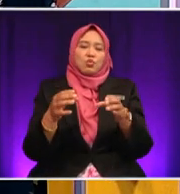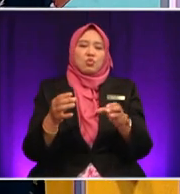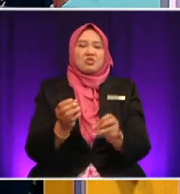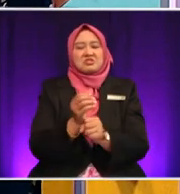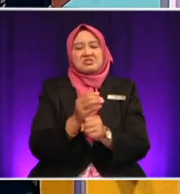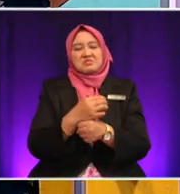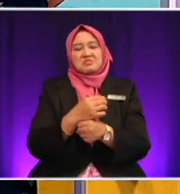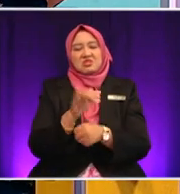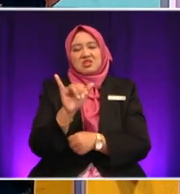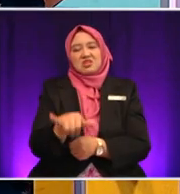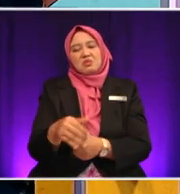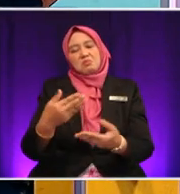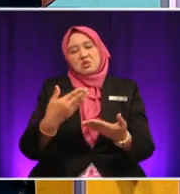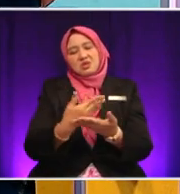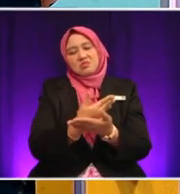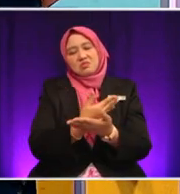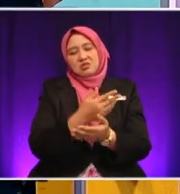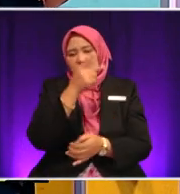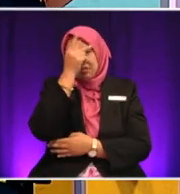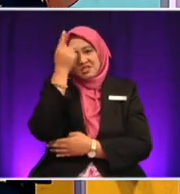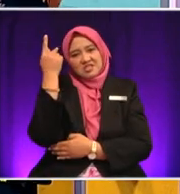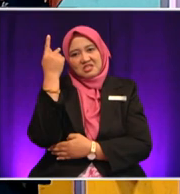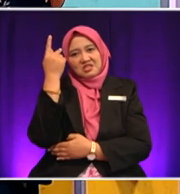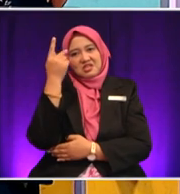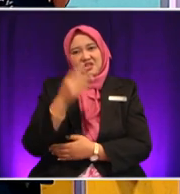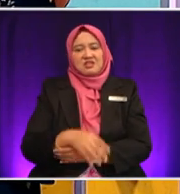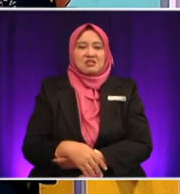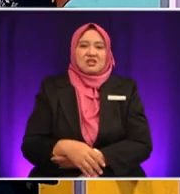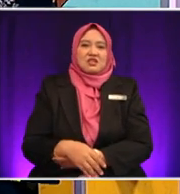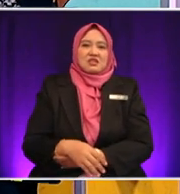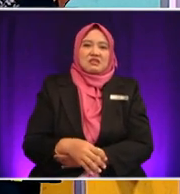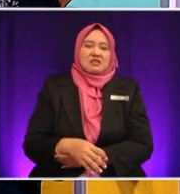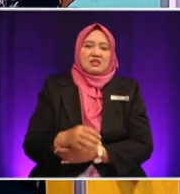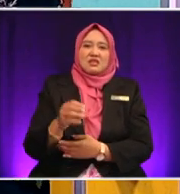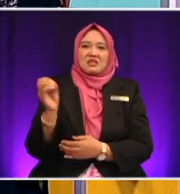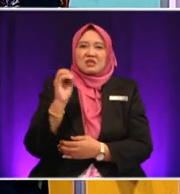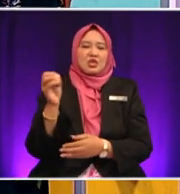telah diambil orang lepas kita di pula orang nak tolong